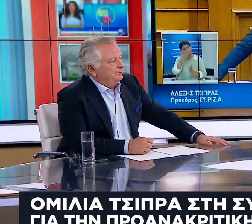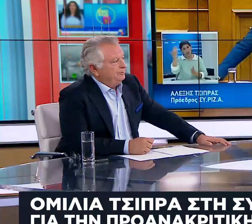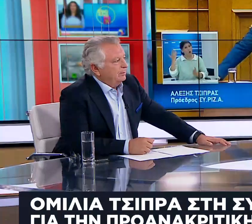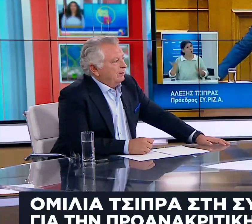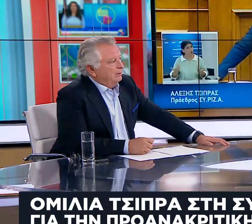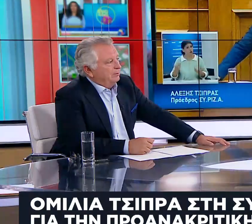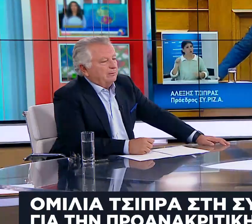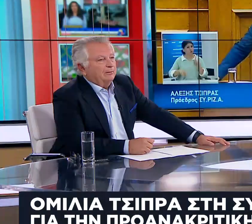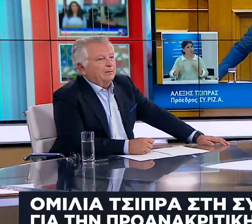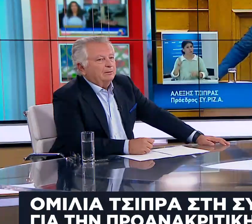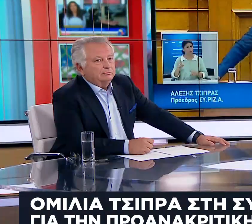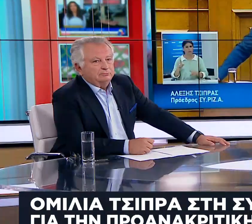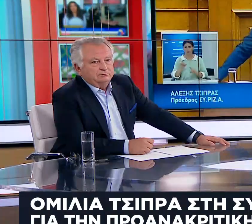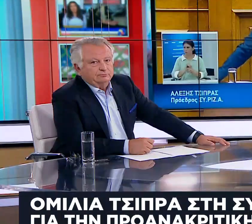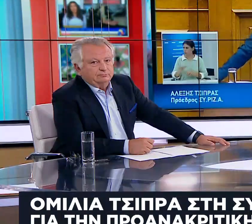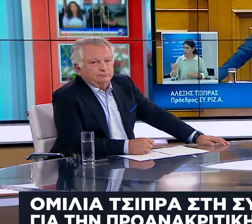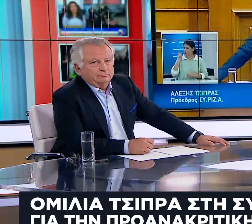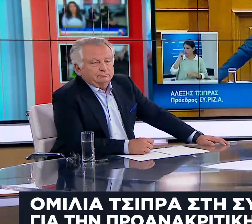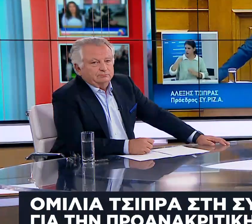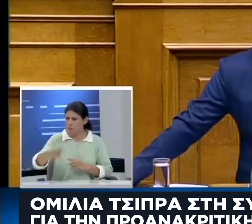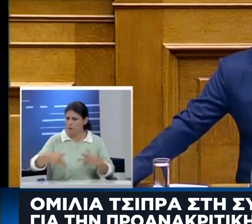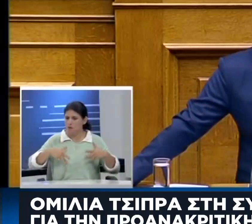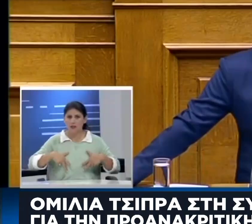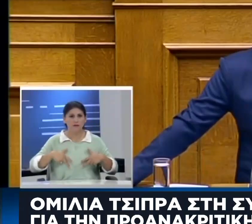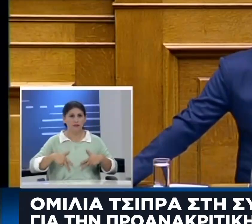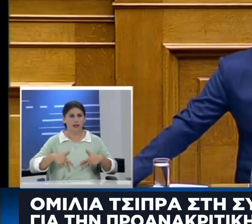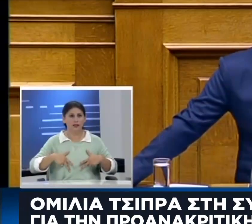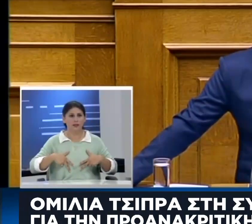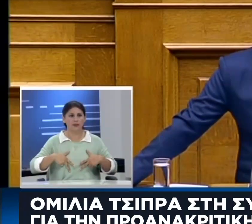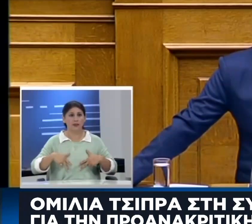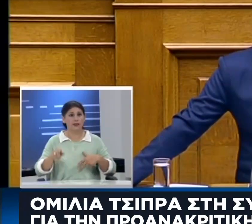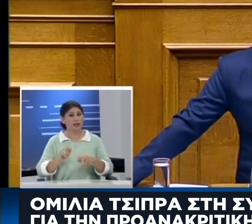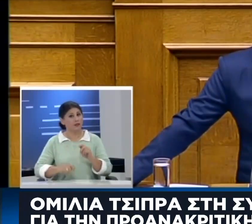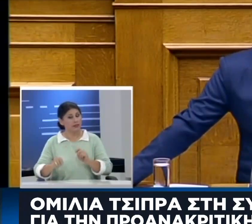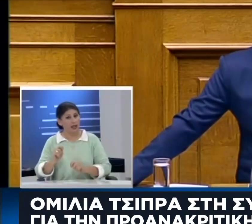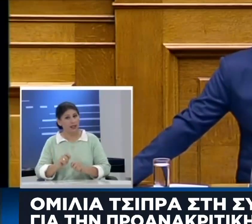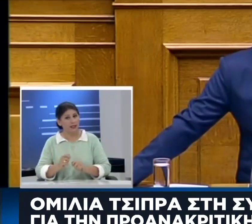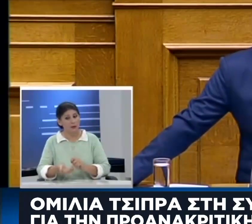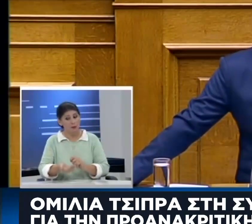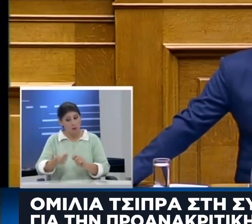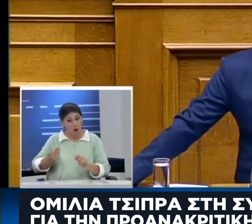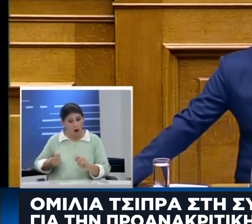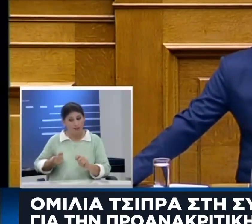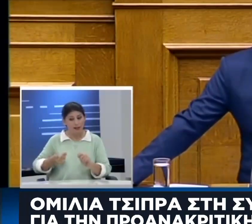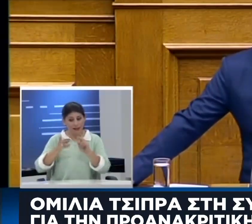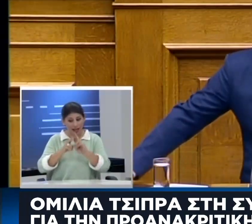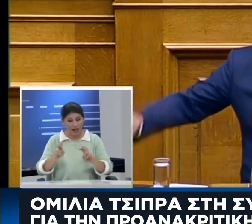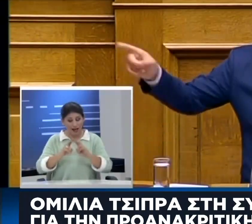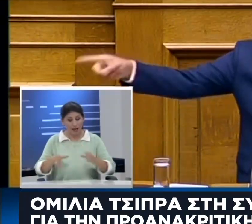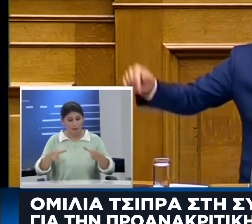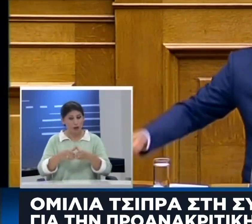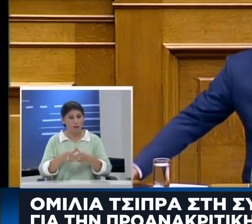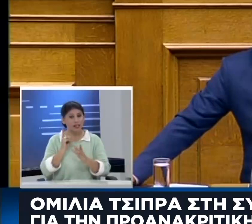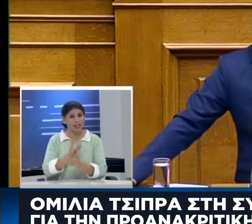έχει λέει. Πει ήδη πολλά, θα τα συζητήσουμε μετά. Να στήσει προκαταρκτική εξέταση, προανακριτική επιτροπή